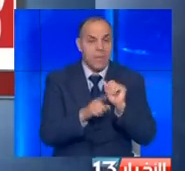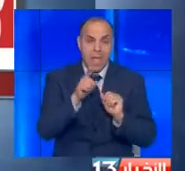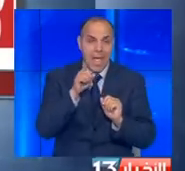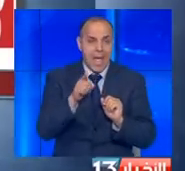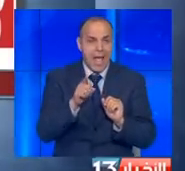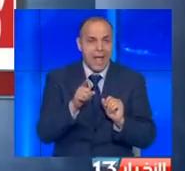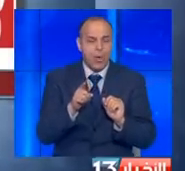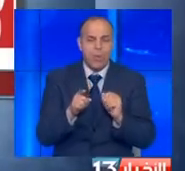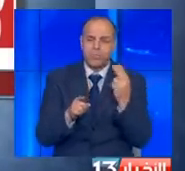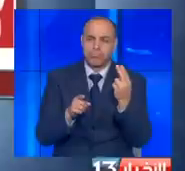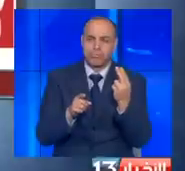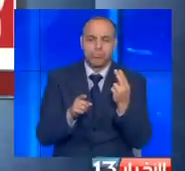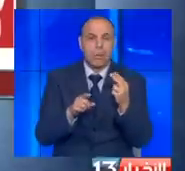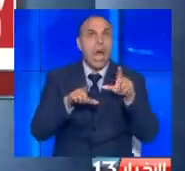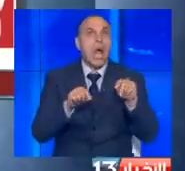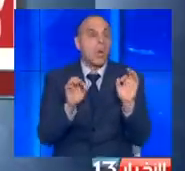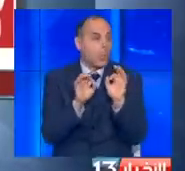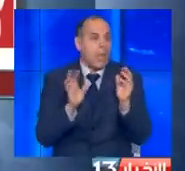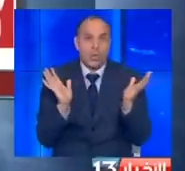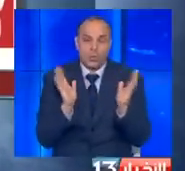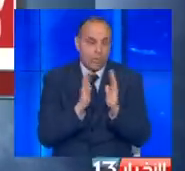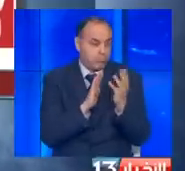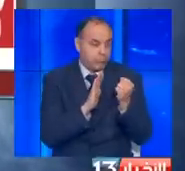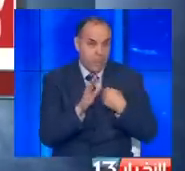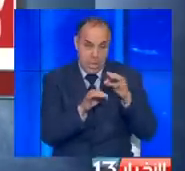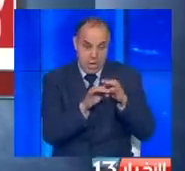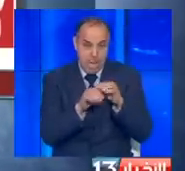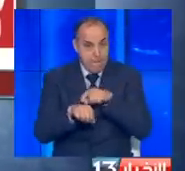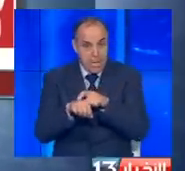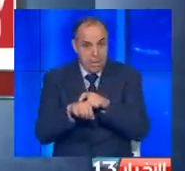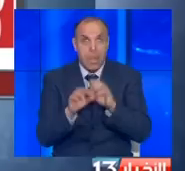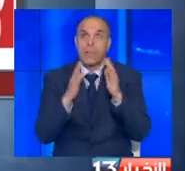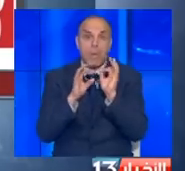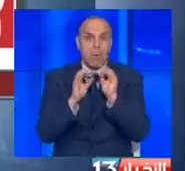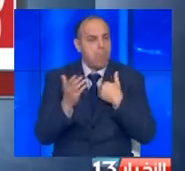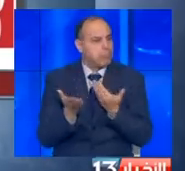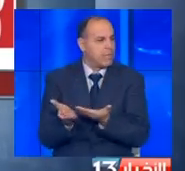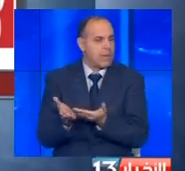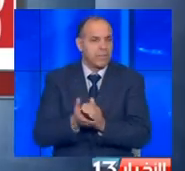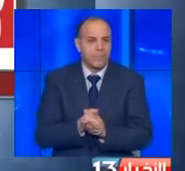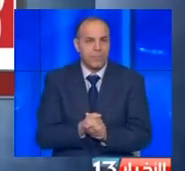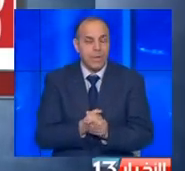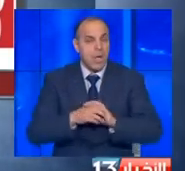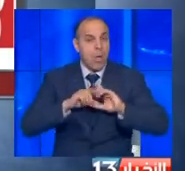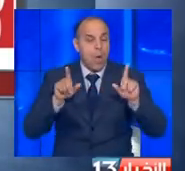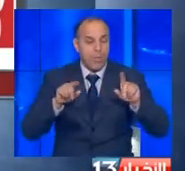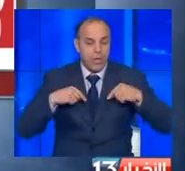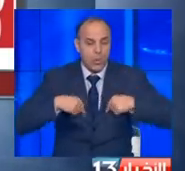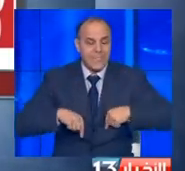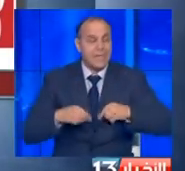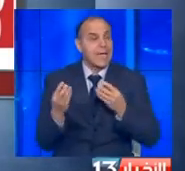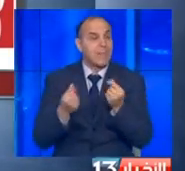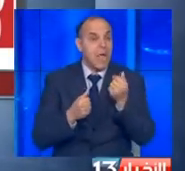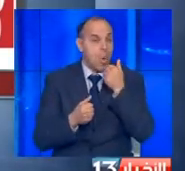الى حاله عدم وجود عقارب على ملك الراغب في الترشح للانتخابات البلديه واوضحت وزاره الشؤون المحليه